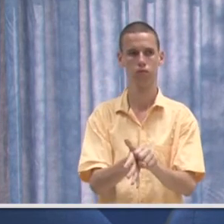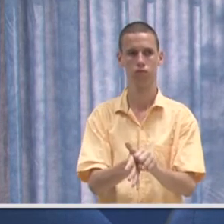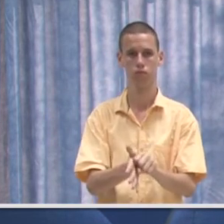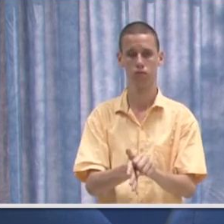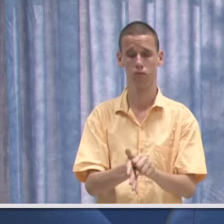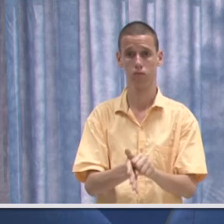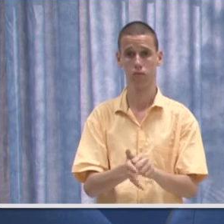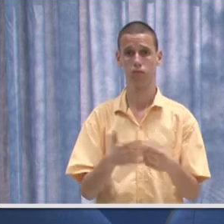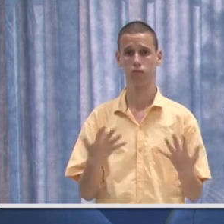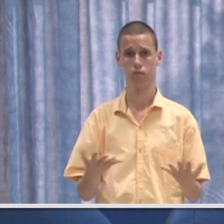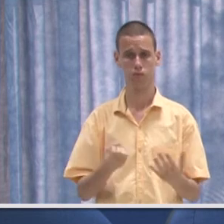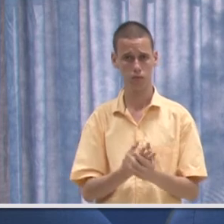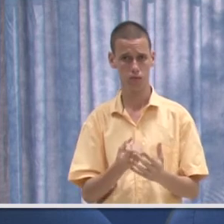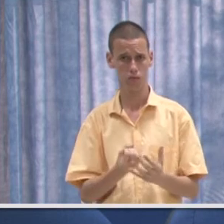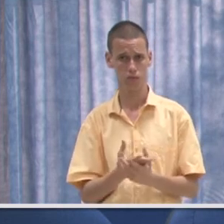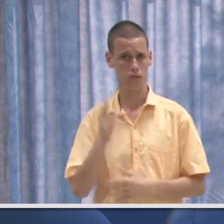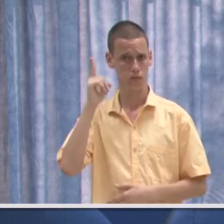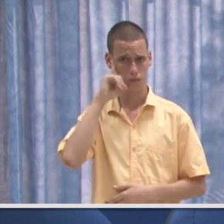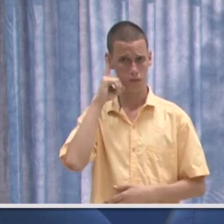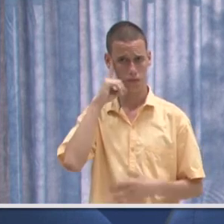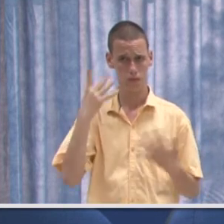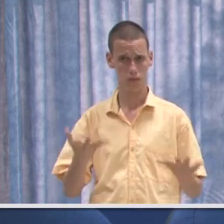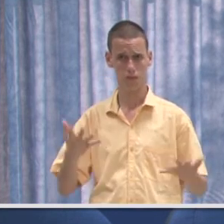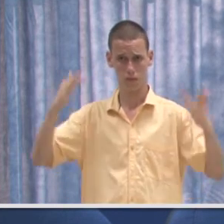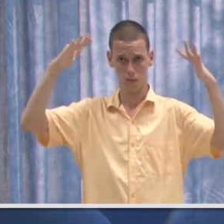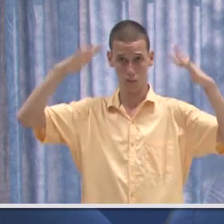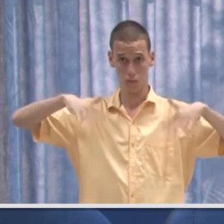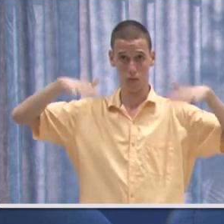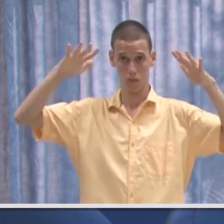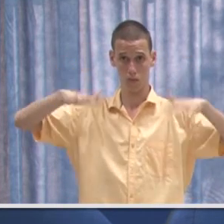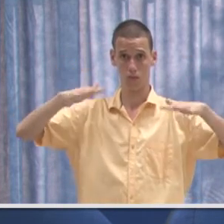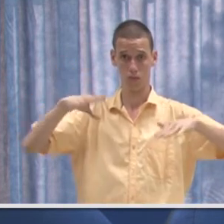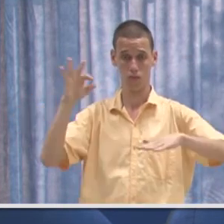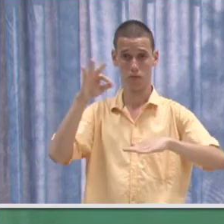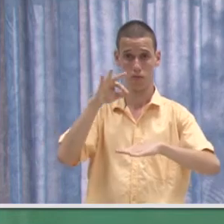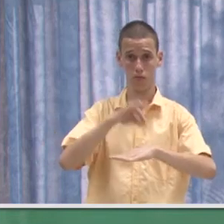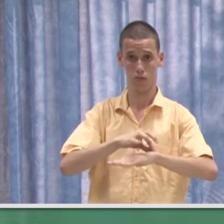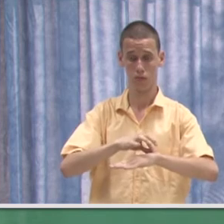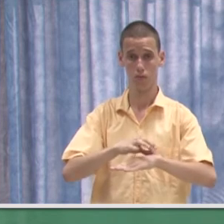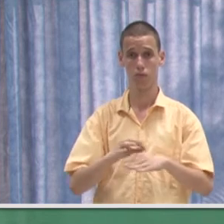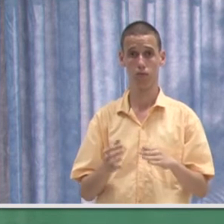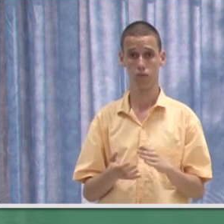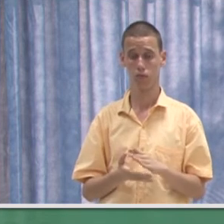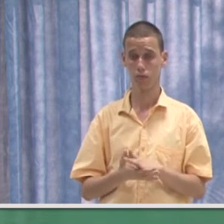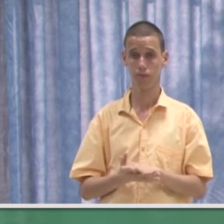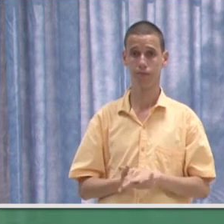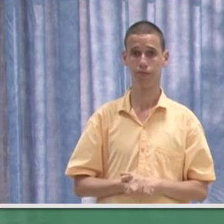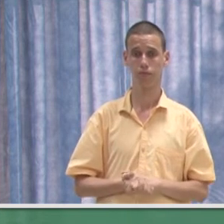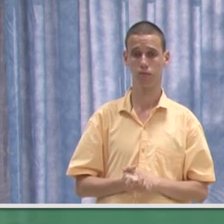docteur. Bien, je suis content qu'il y ait une question, à cause, tu peux oublier. Mais nous pouvons recommencer nos programmes de vaccination.